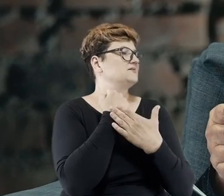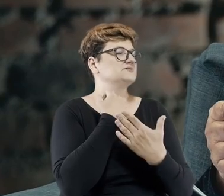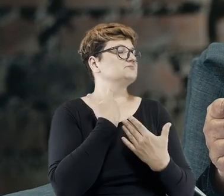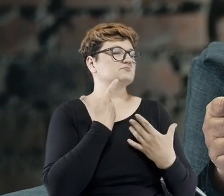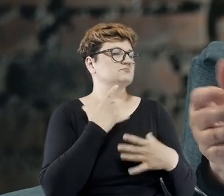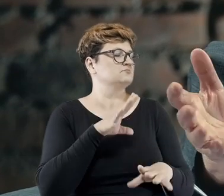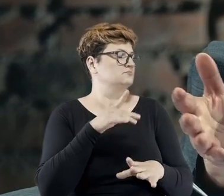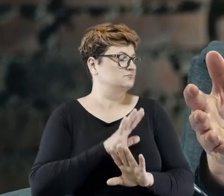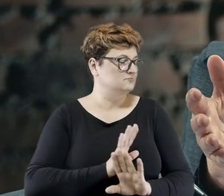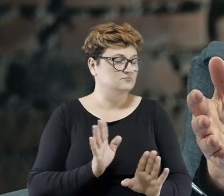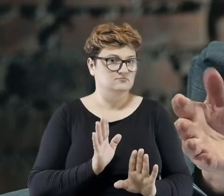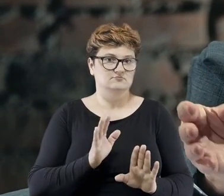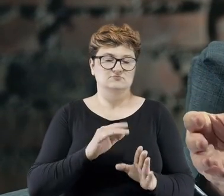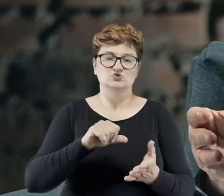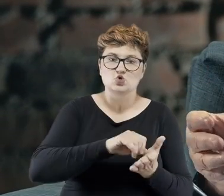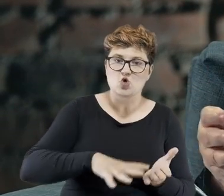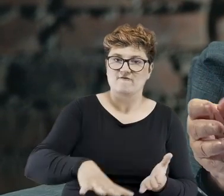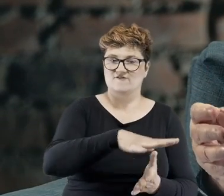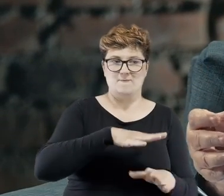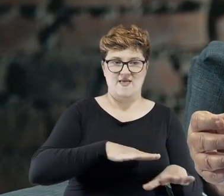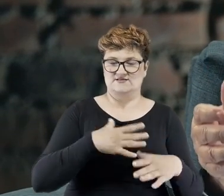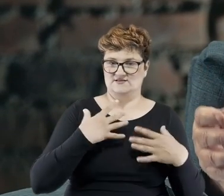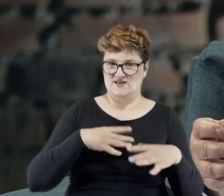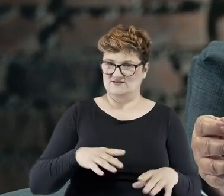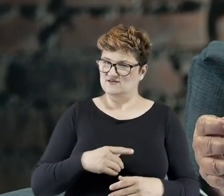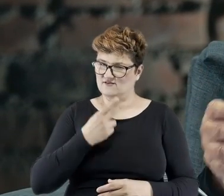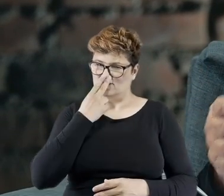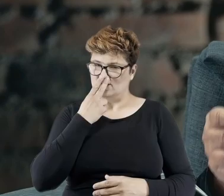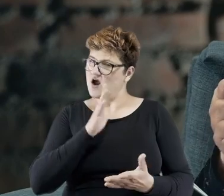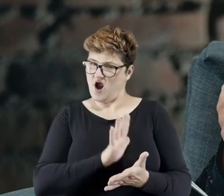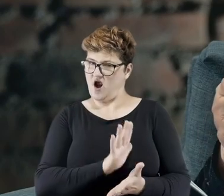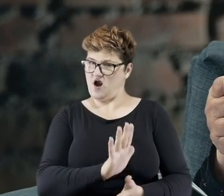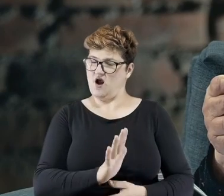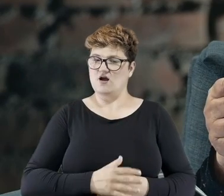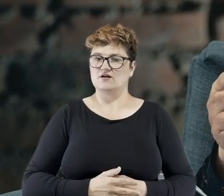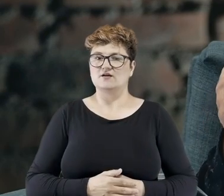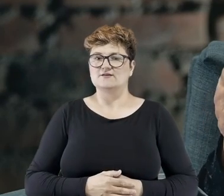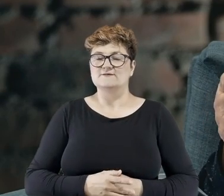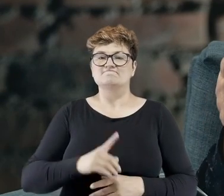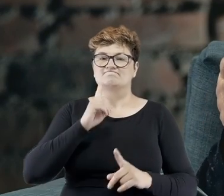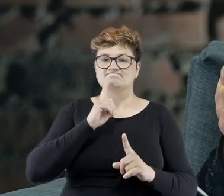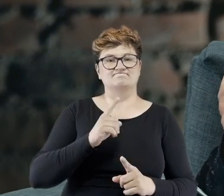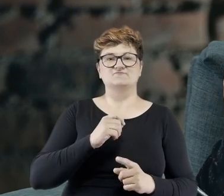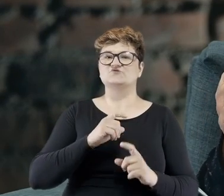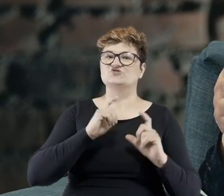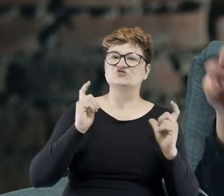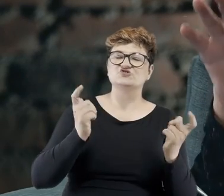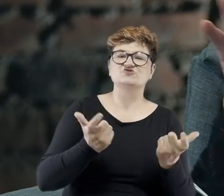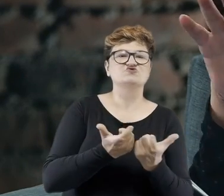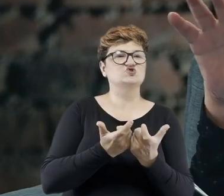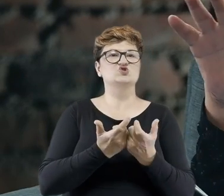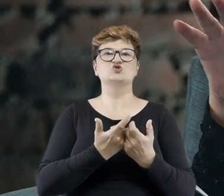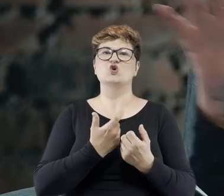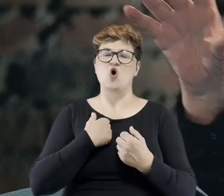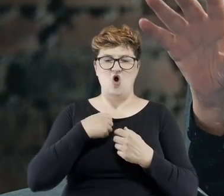środowiska. I to też bardzo charakterystyczne, że jedną na przykład z nielicznych, że jakby kochała wszystko, co ją z